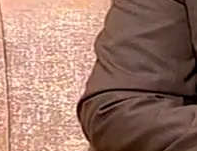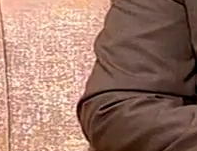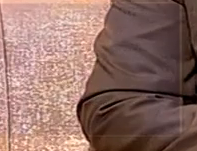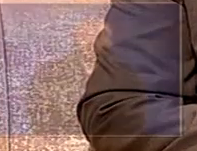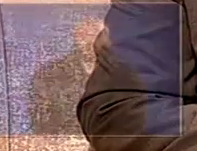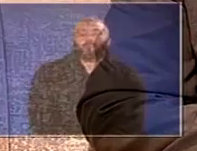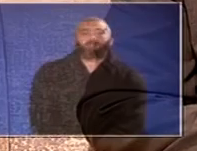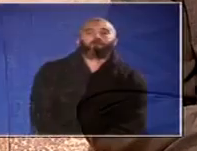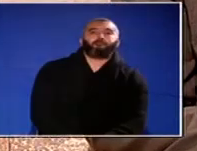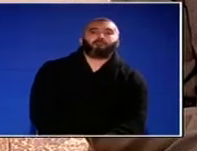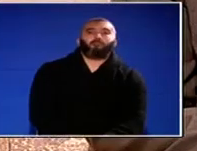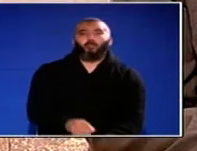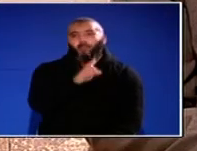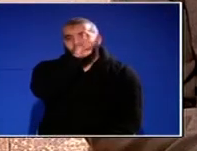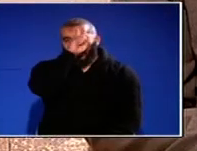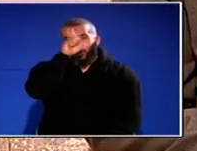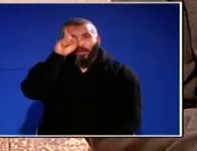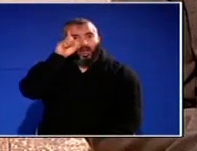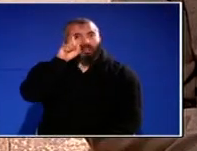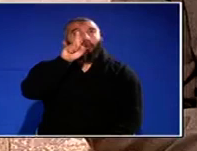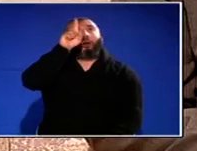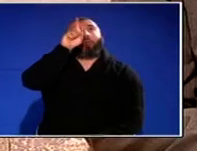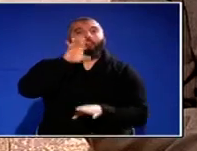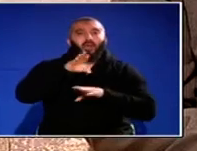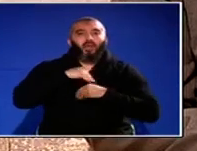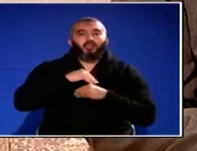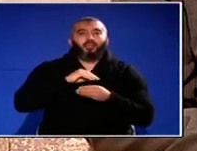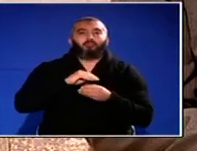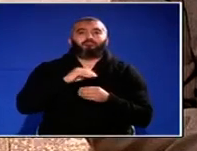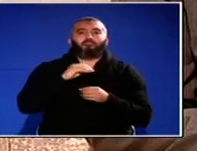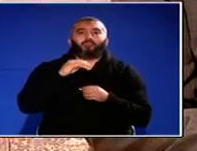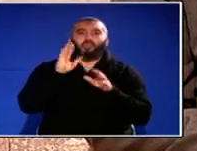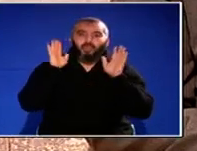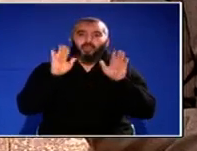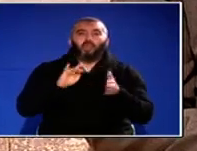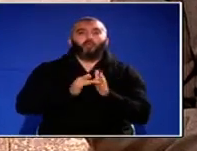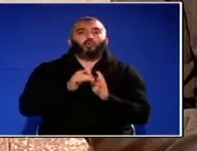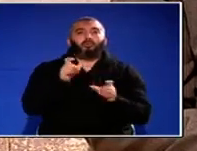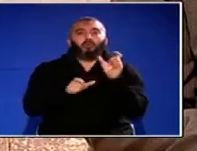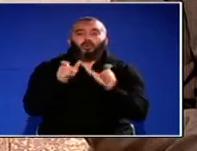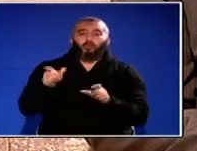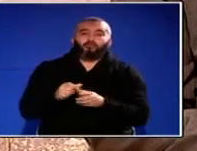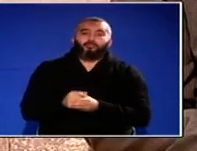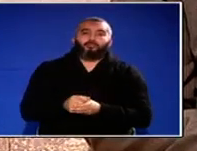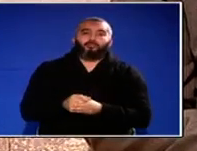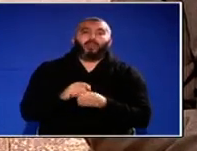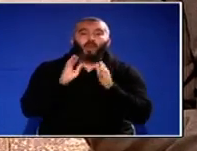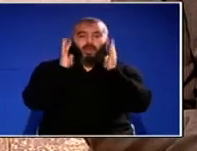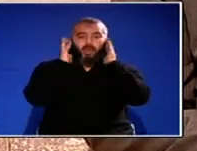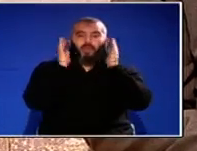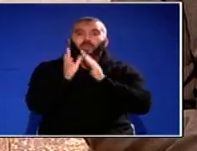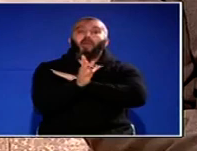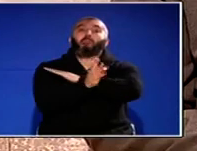آمين يا رب العالمين. تقبل الله صلاة الجميع بمزيد من الأجر والمغفرة والثواب. أذن لصلاة المغرب حسب التوقيت